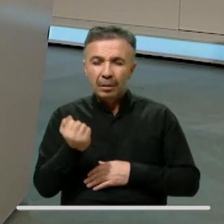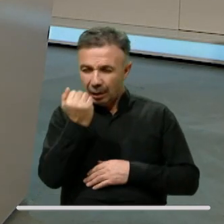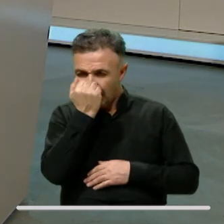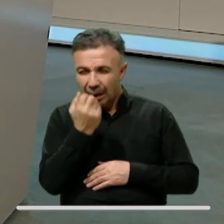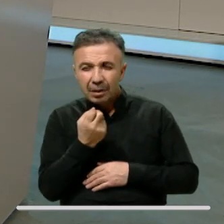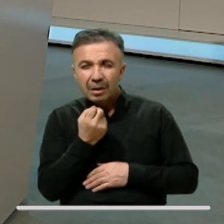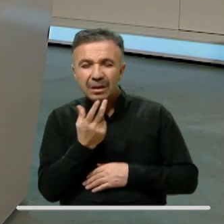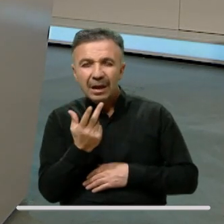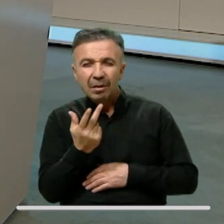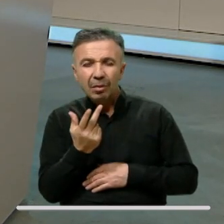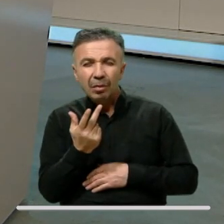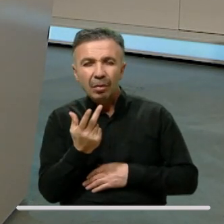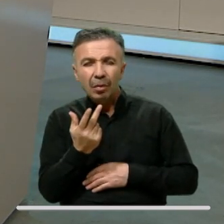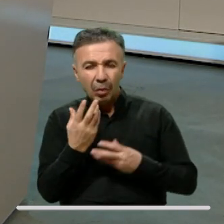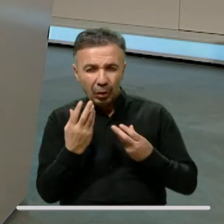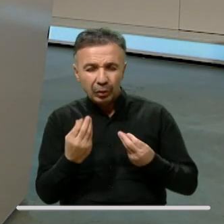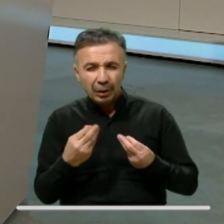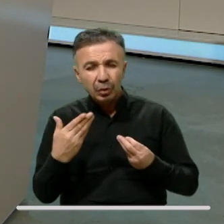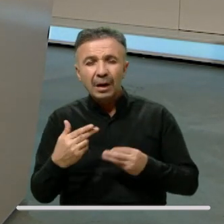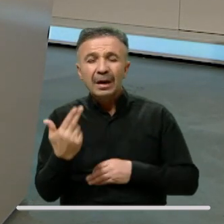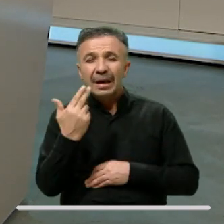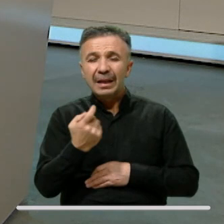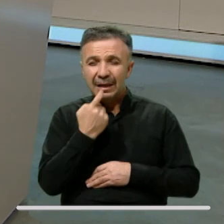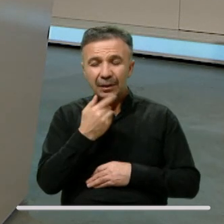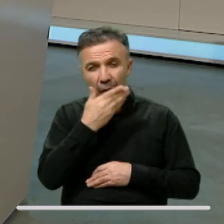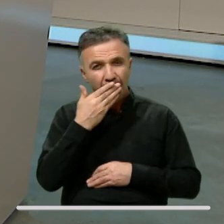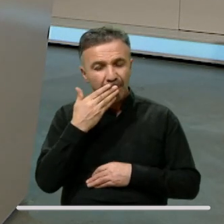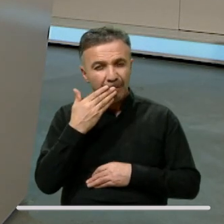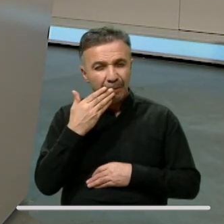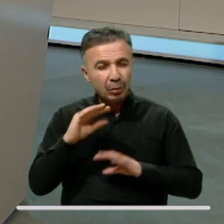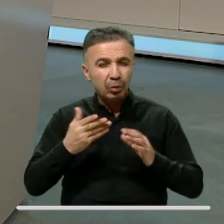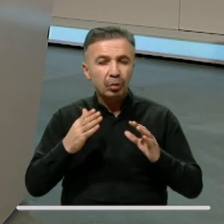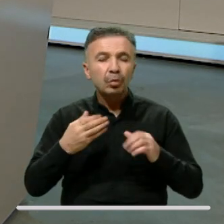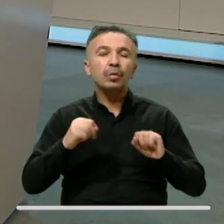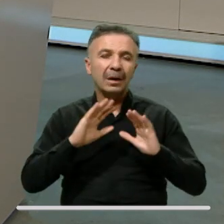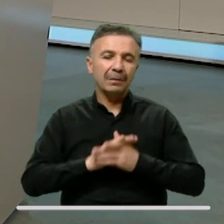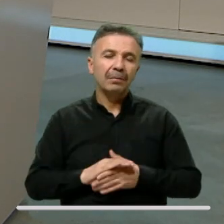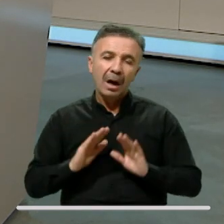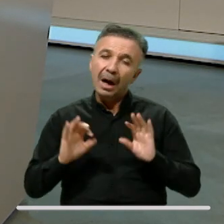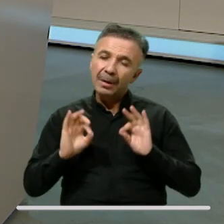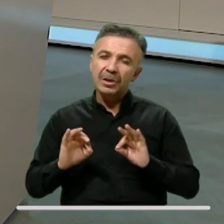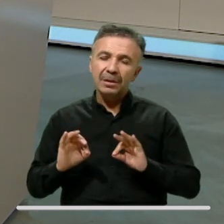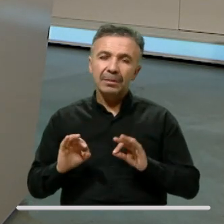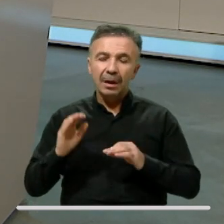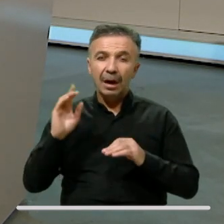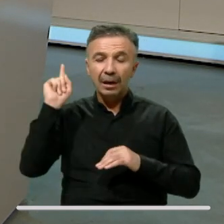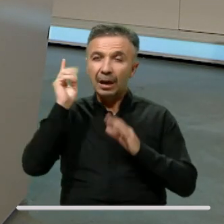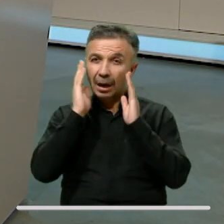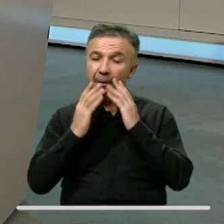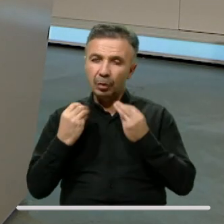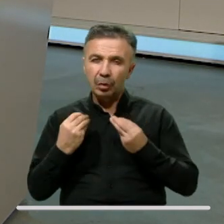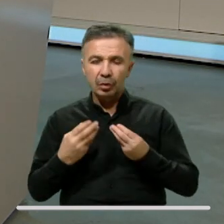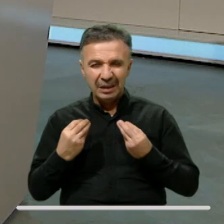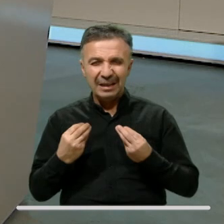yıl orucumu yedim hocam. Evet. Ama şimdi hamdolsun Rabbime iyiyim.